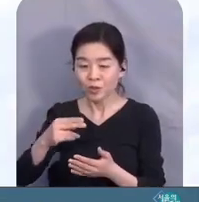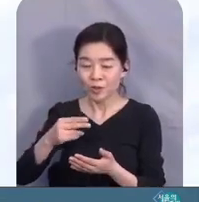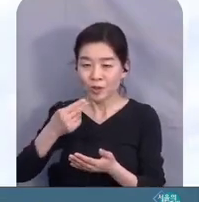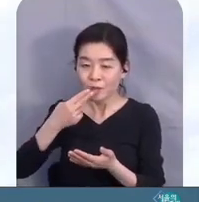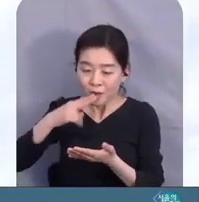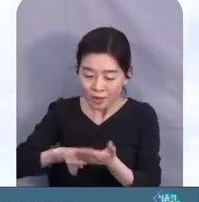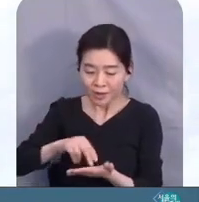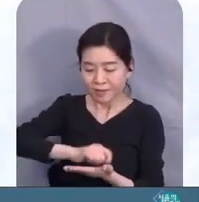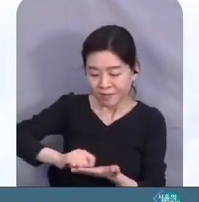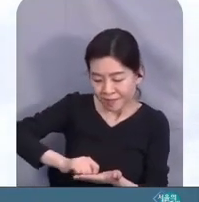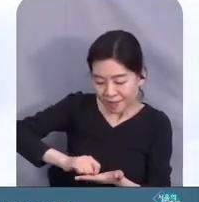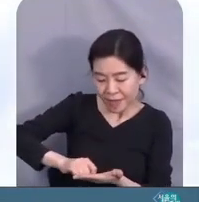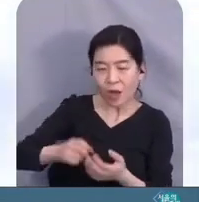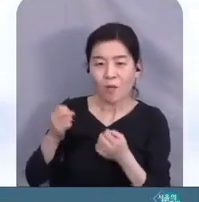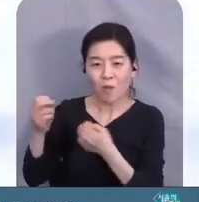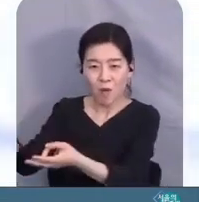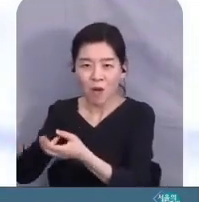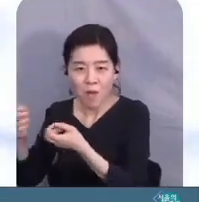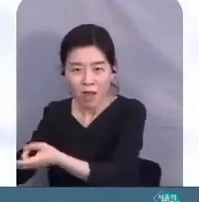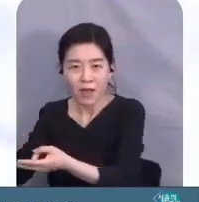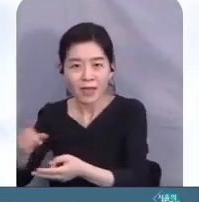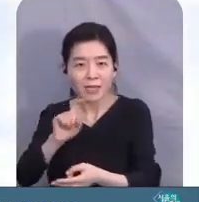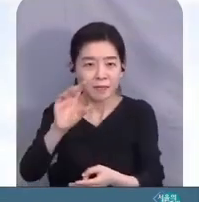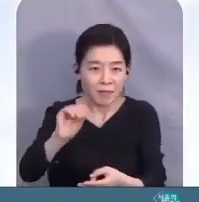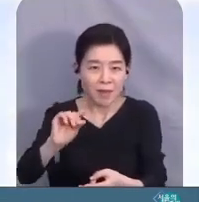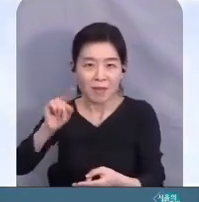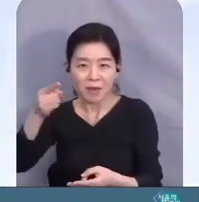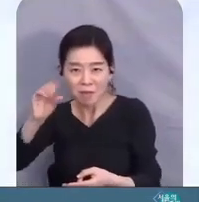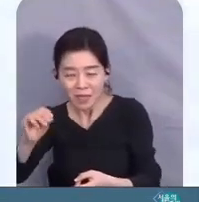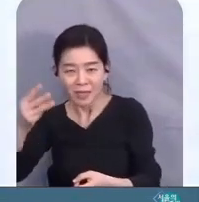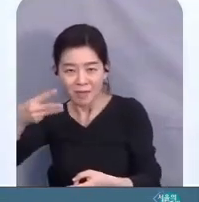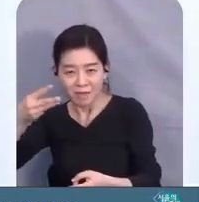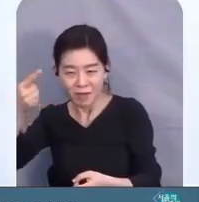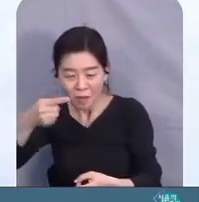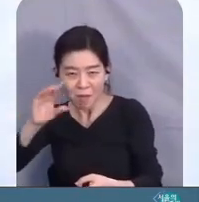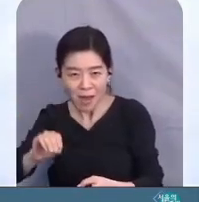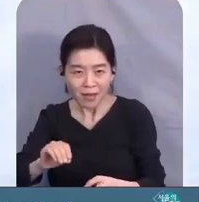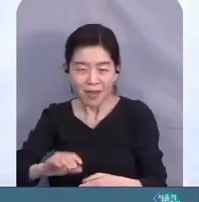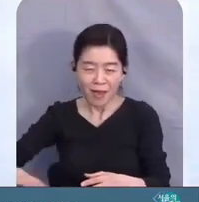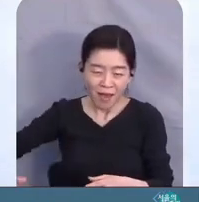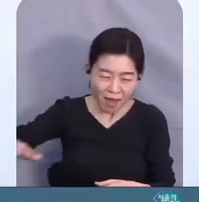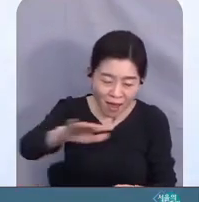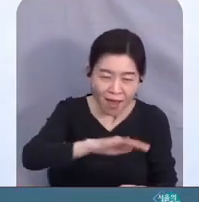10만, 100만, 1000만 다 보내는 거예요. 그래가지고 이거 막자.